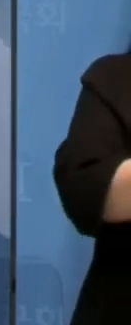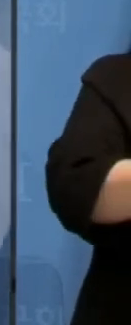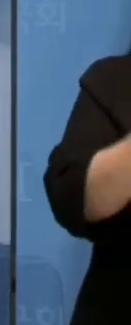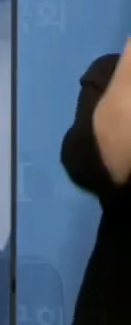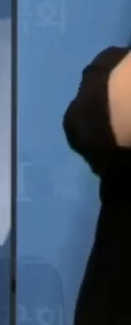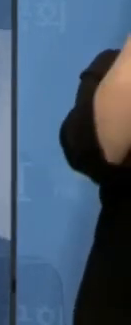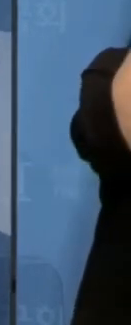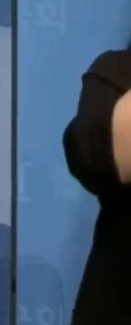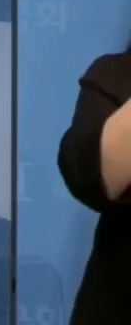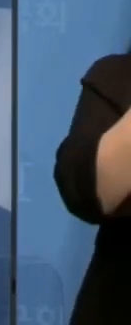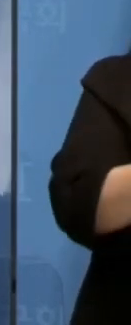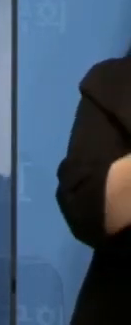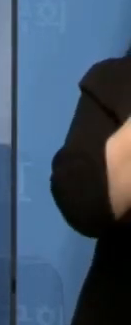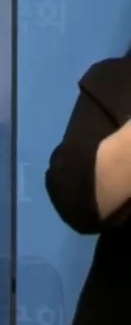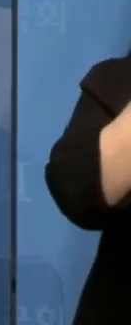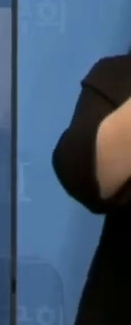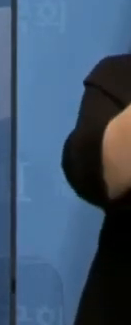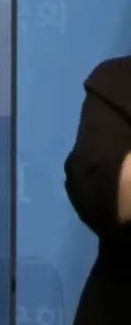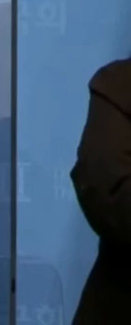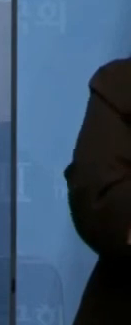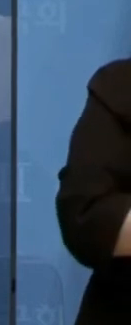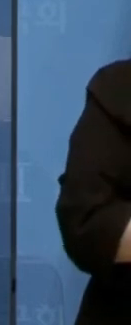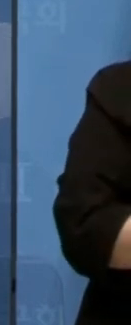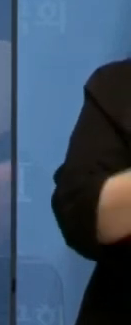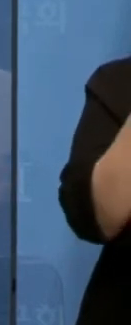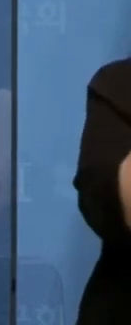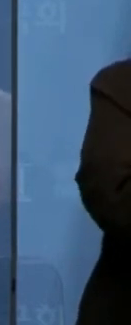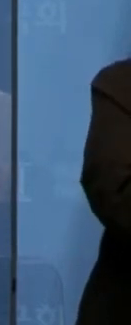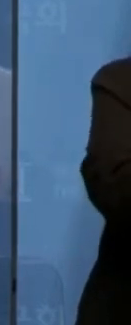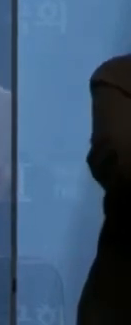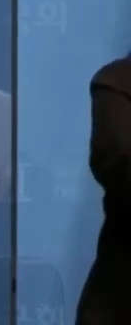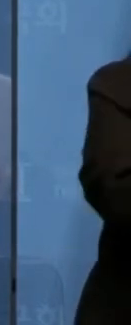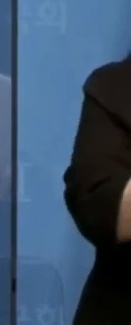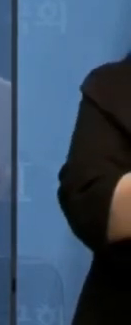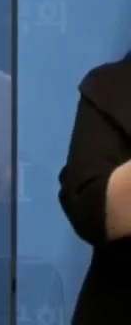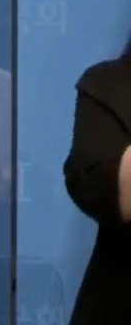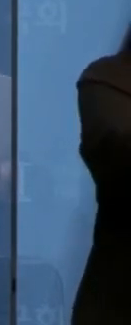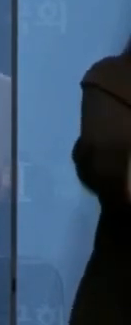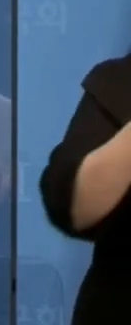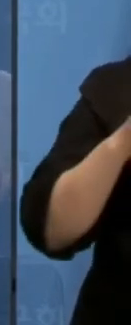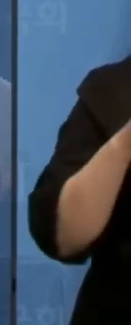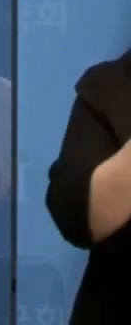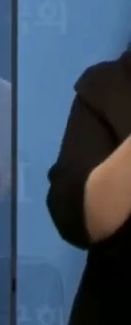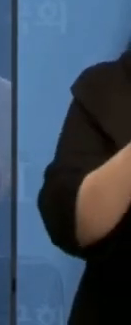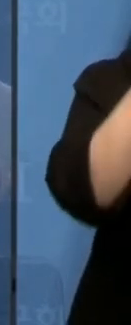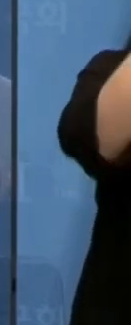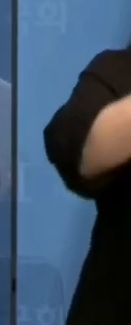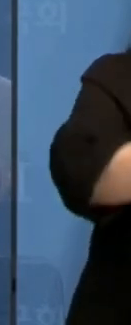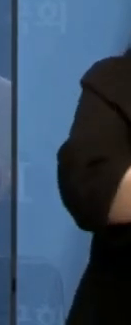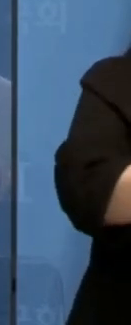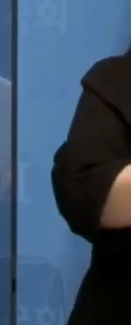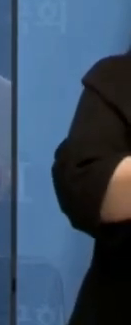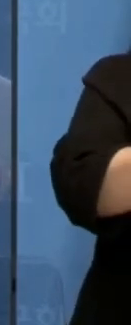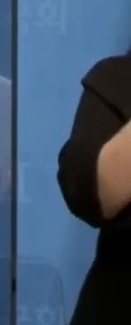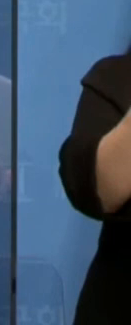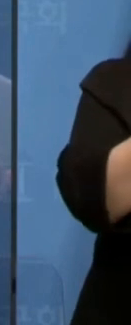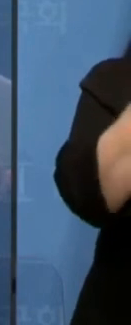법입니다. 블록체인과 가상자산 산업의 미래는 쉽게 예측하기 어렵습니다.